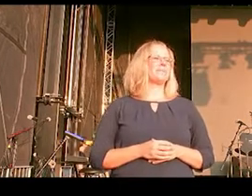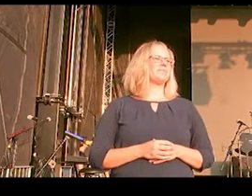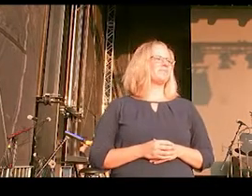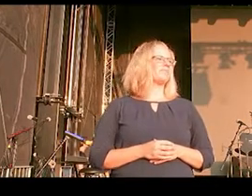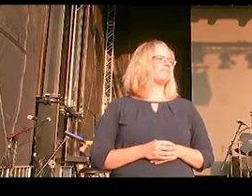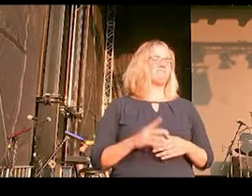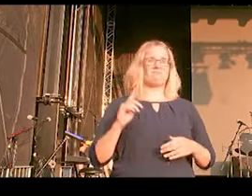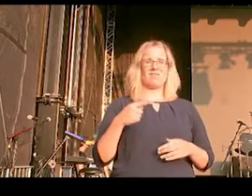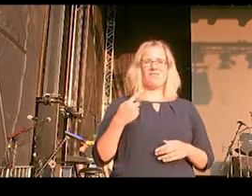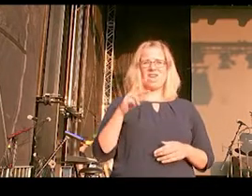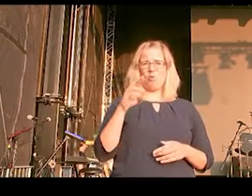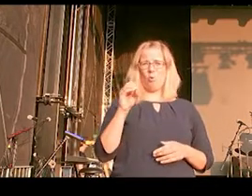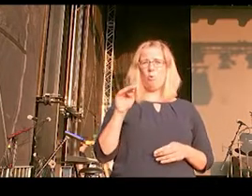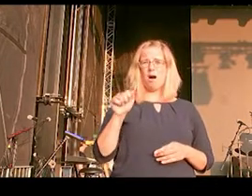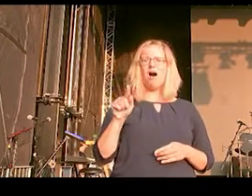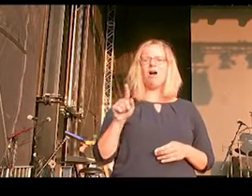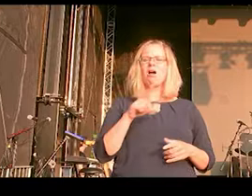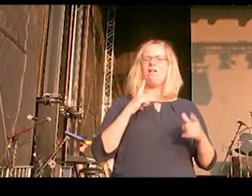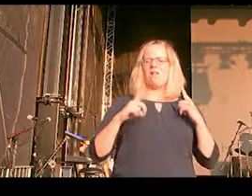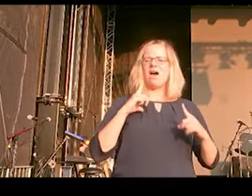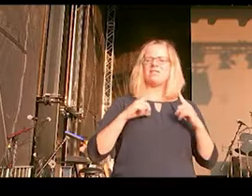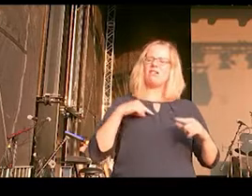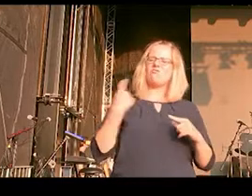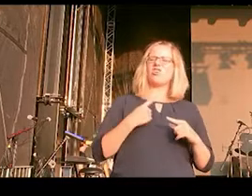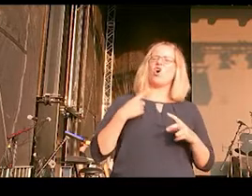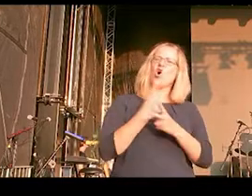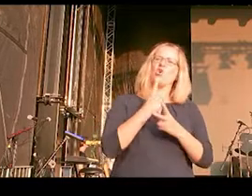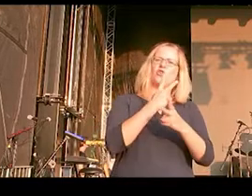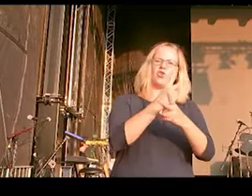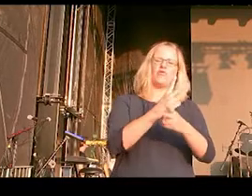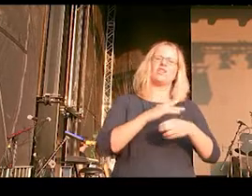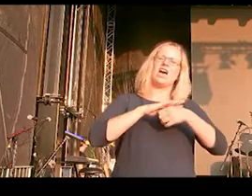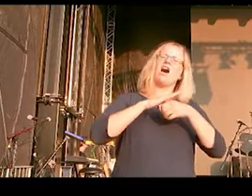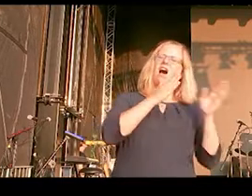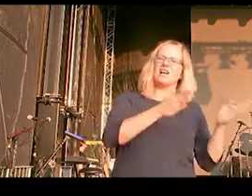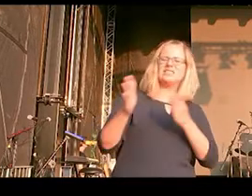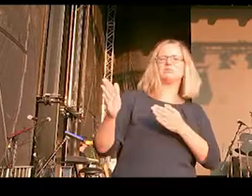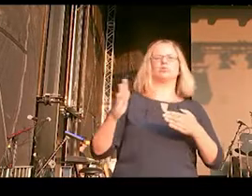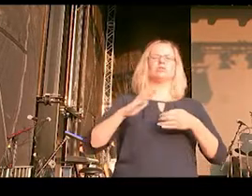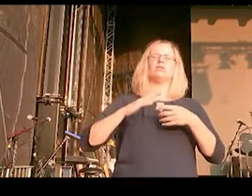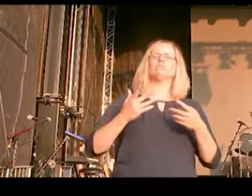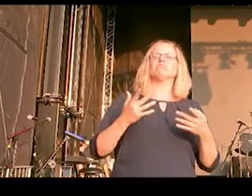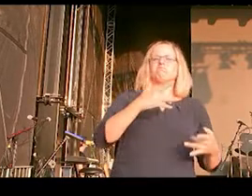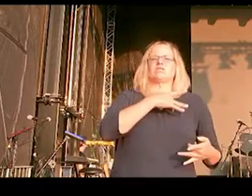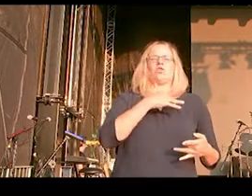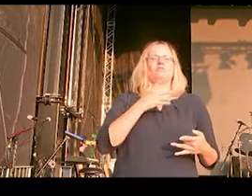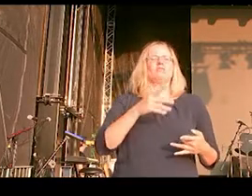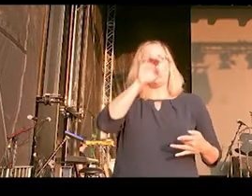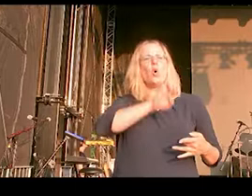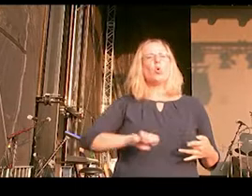Wir Roma sind leider sehr oft von Rassismus betroffen, obwohl wir die größte Minderheit in Europa